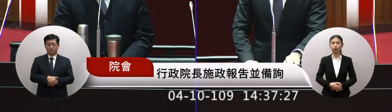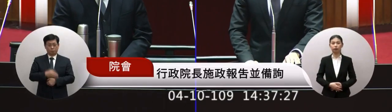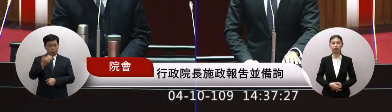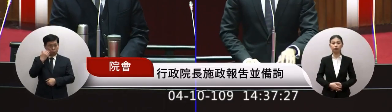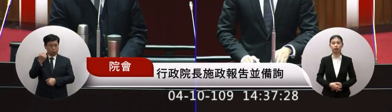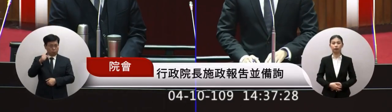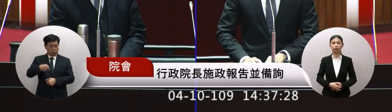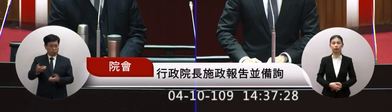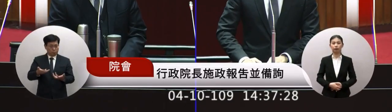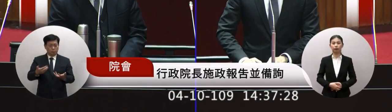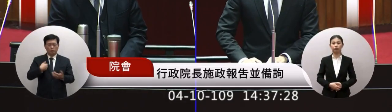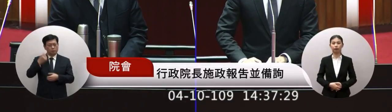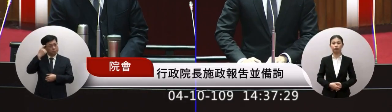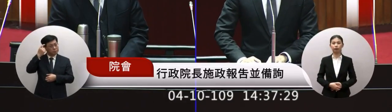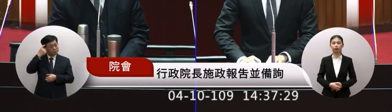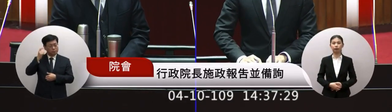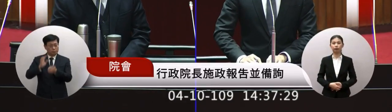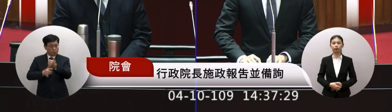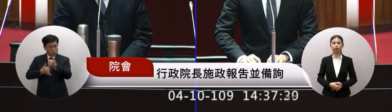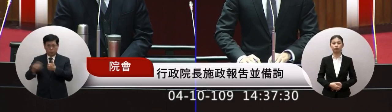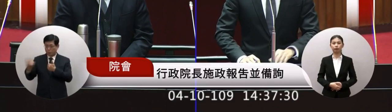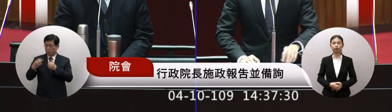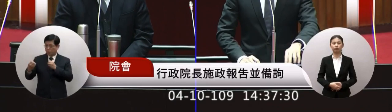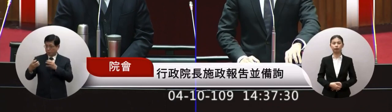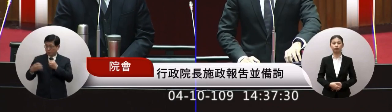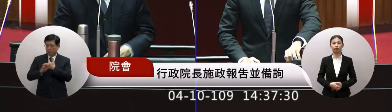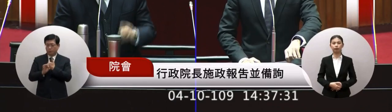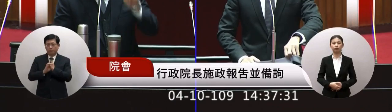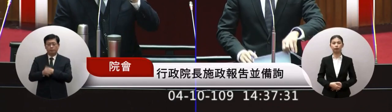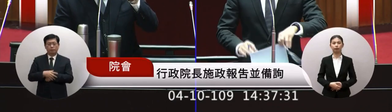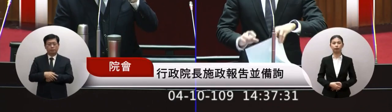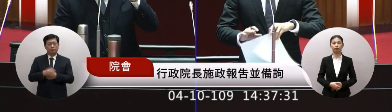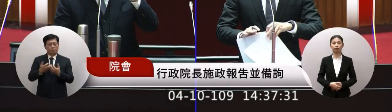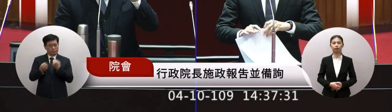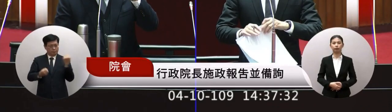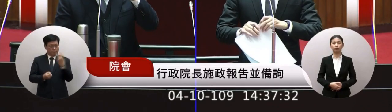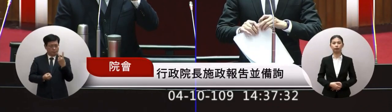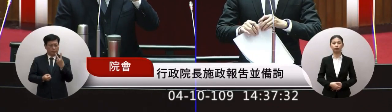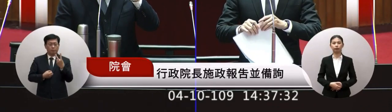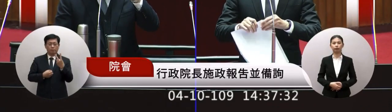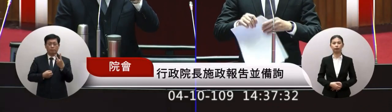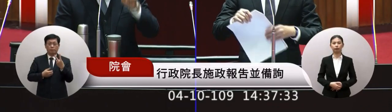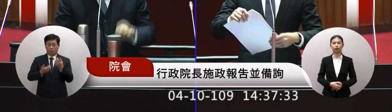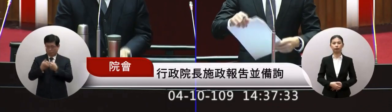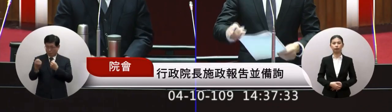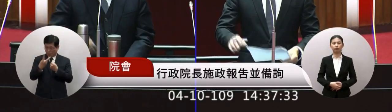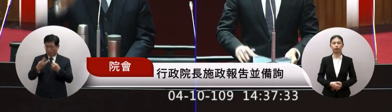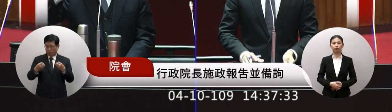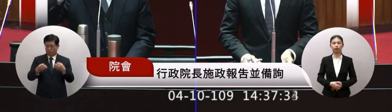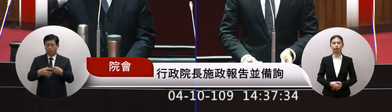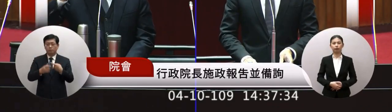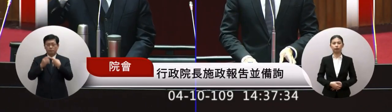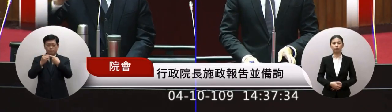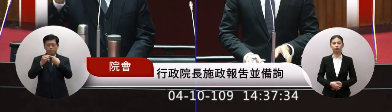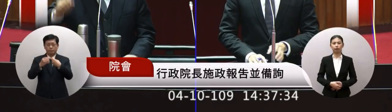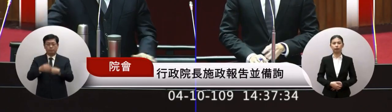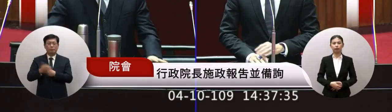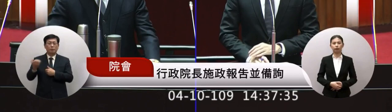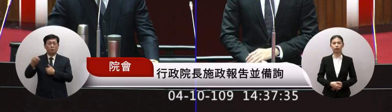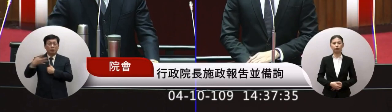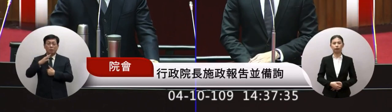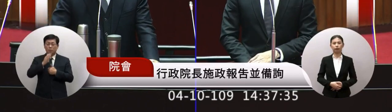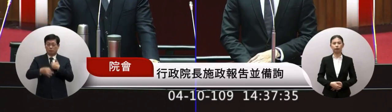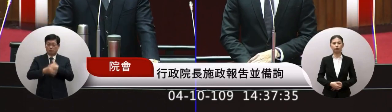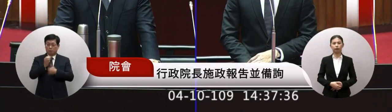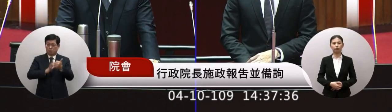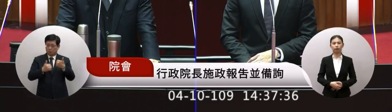这我是想讲，甲委员参考一下啦，吼。这分两边讲，两部分讲。第一，就你讲的侨